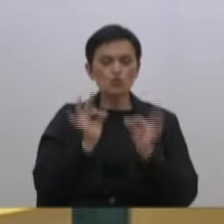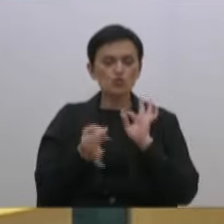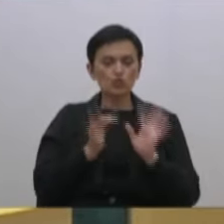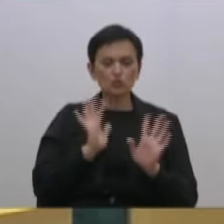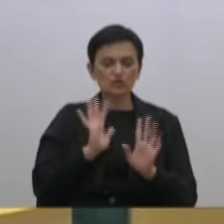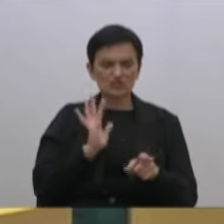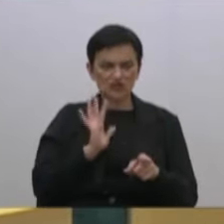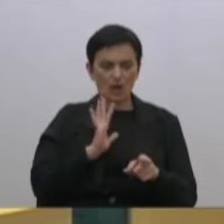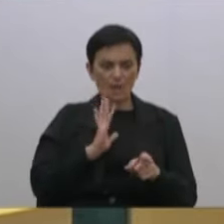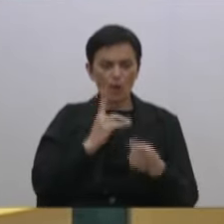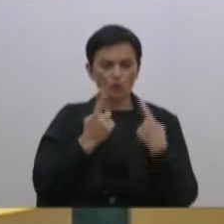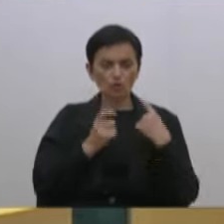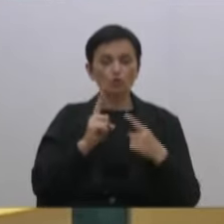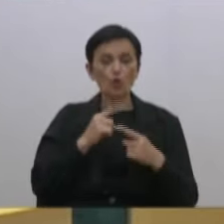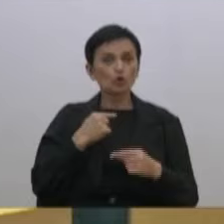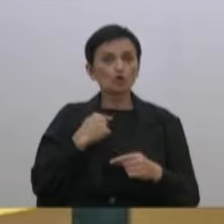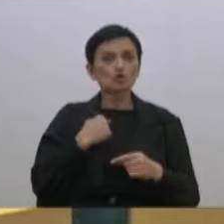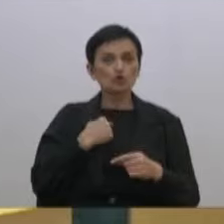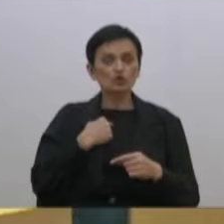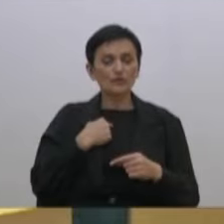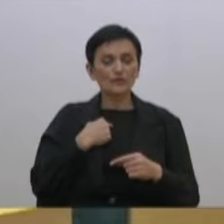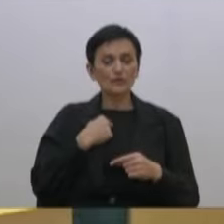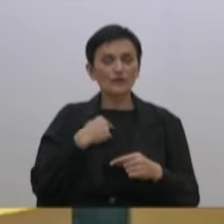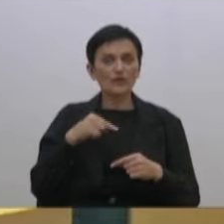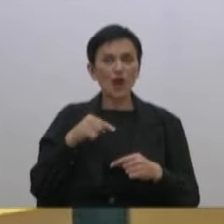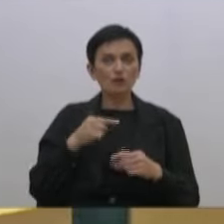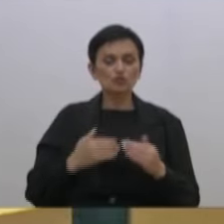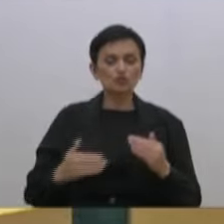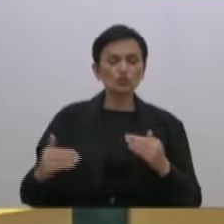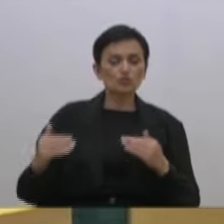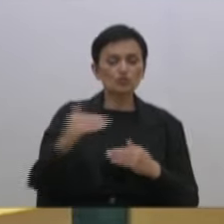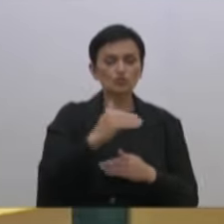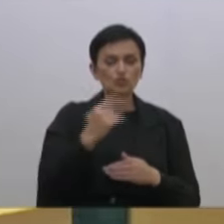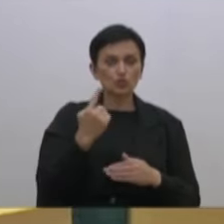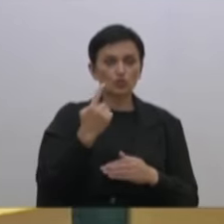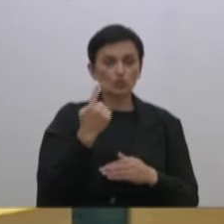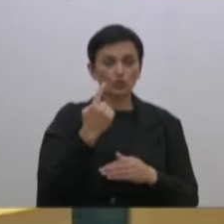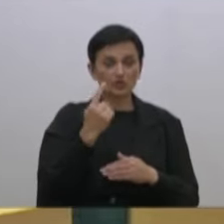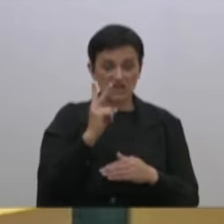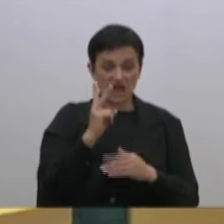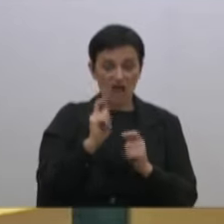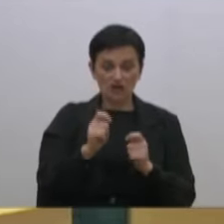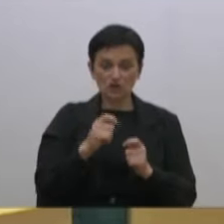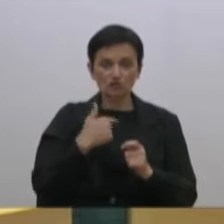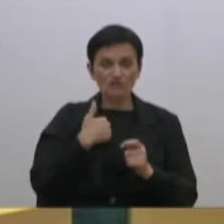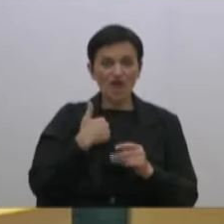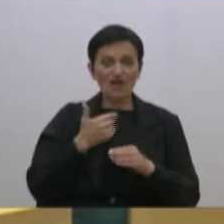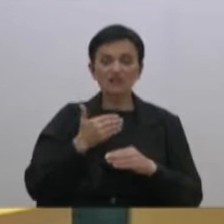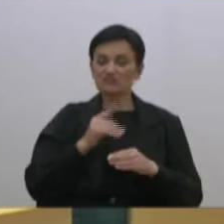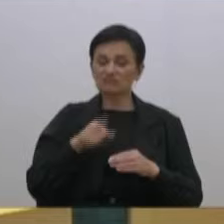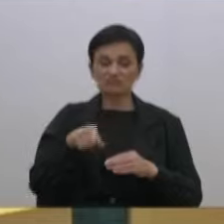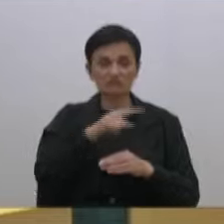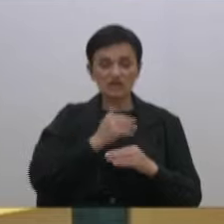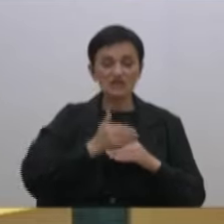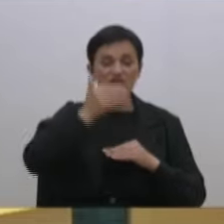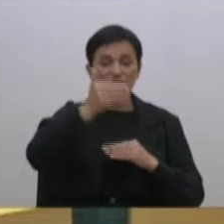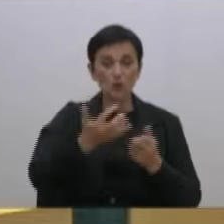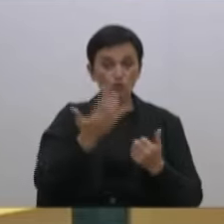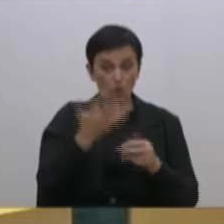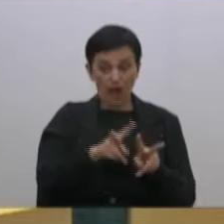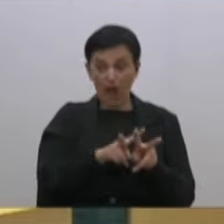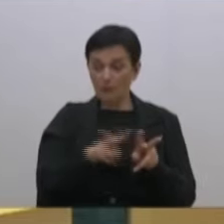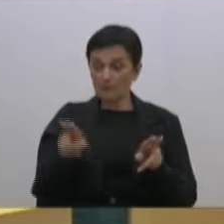ქონდა იმასთან დაკავშირებით რომ გვეკუთვნოდა ყველაზე უწინ და მივიღეთ ყველაზე გვიან, აი ესეთი თუ რაღაც იქნება კი